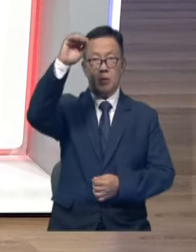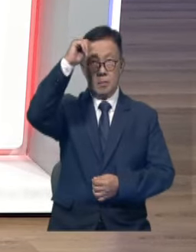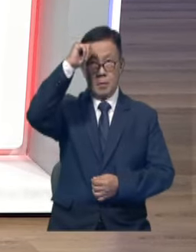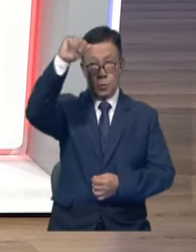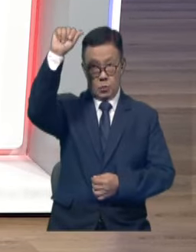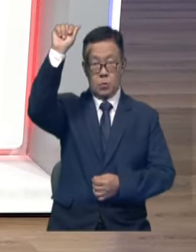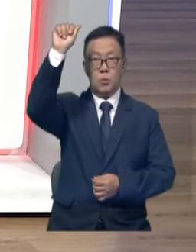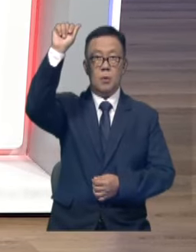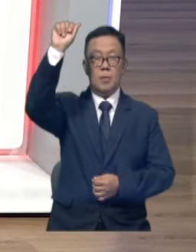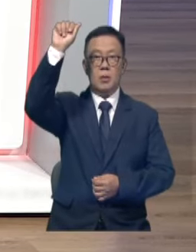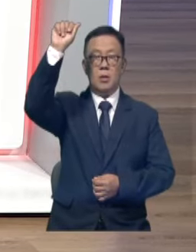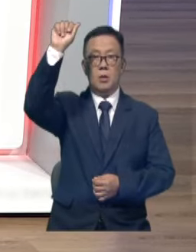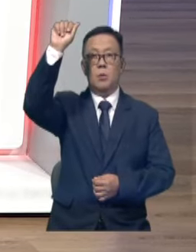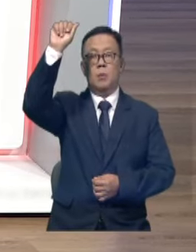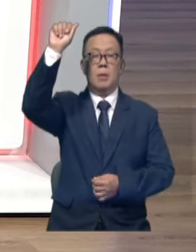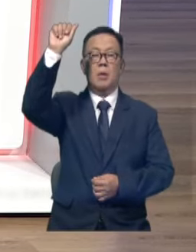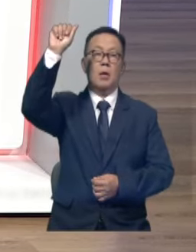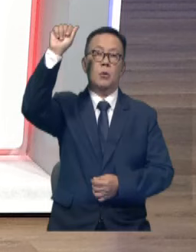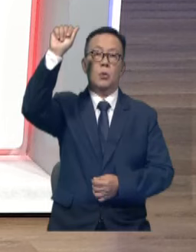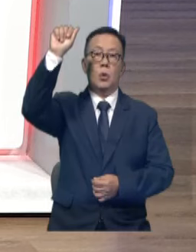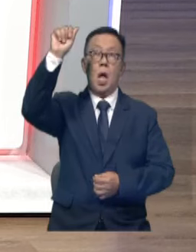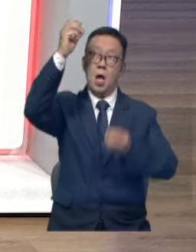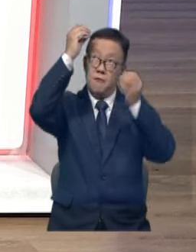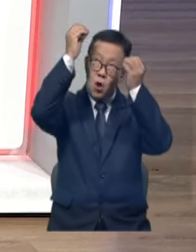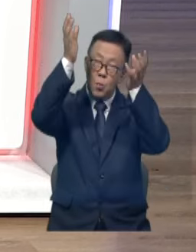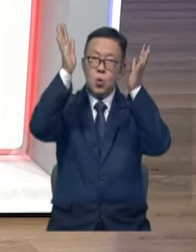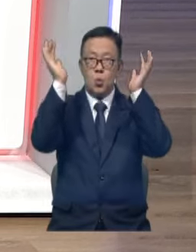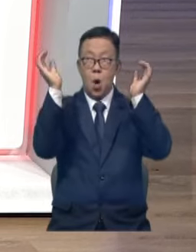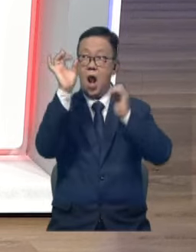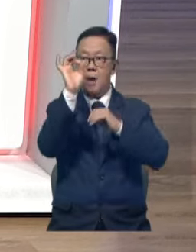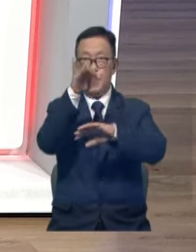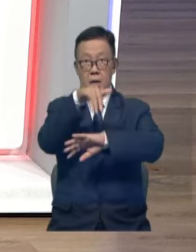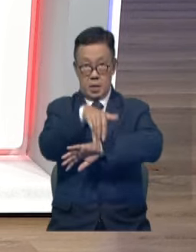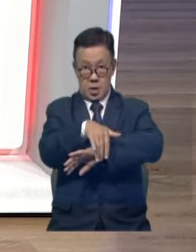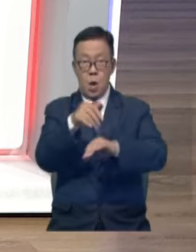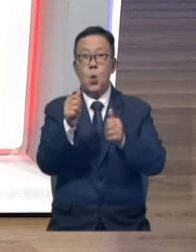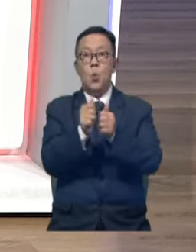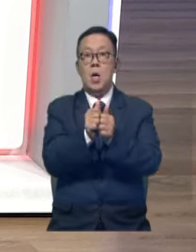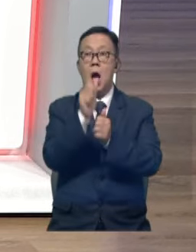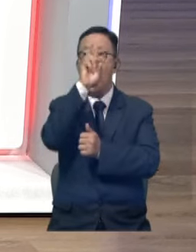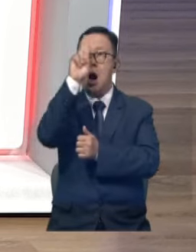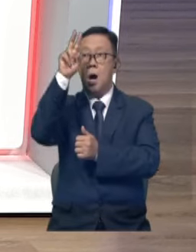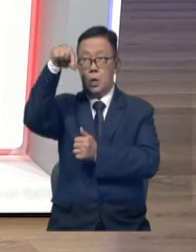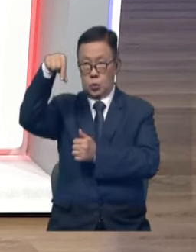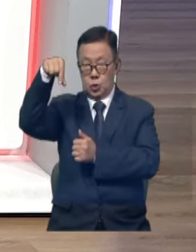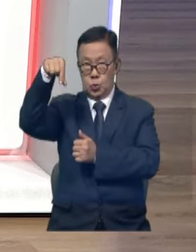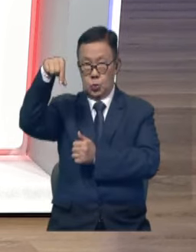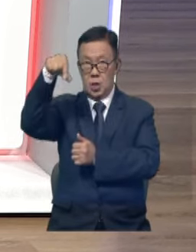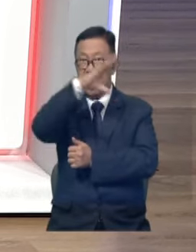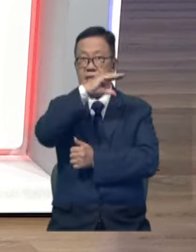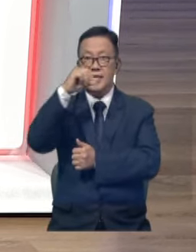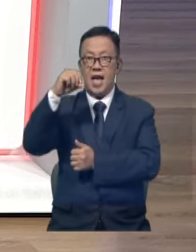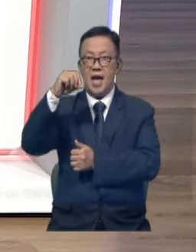Bismillahirrahmanirrahim. Assalamualaikum warahmatullahi wabarakatuh. Bersua dalam berita perdana malam ini, saya Razik Razikin